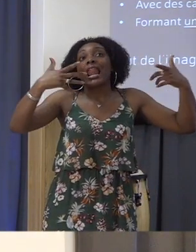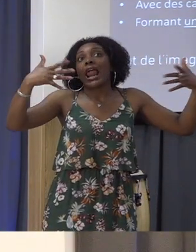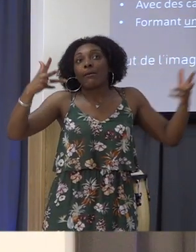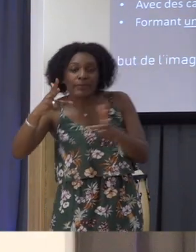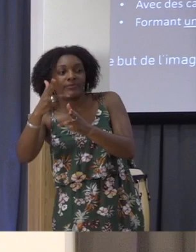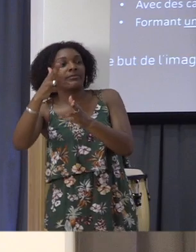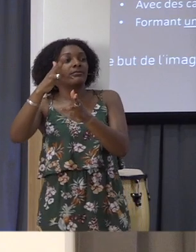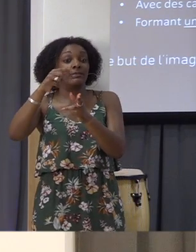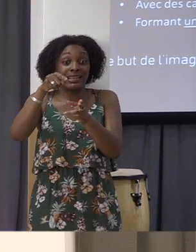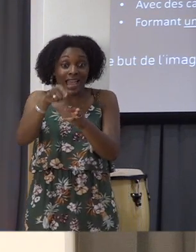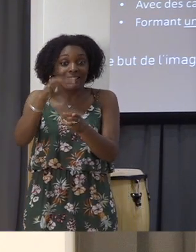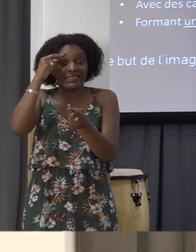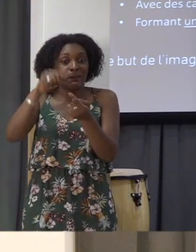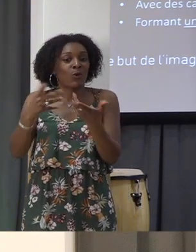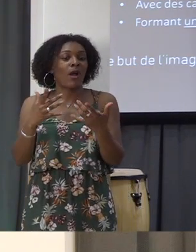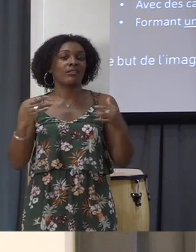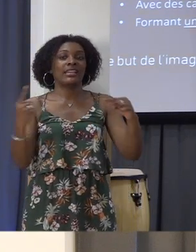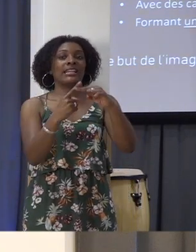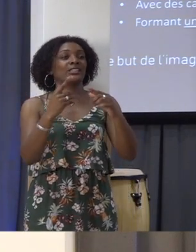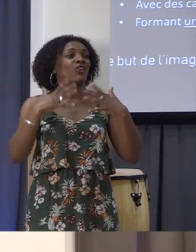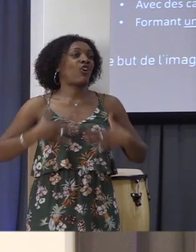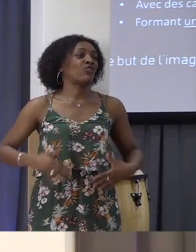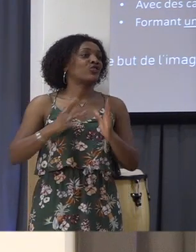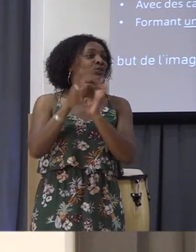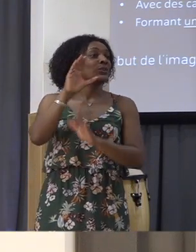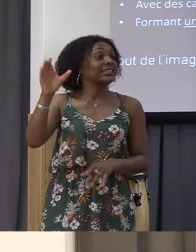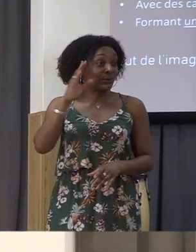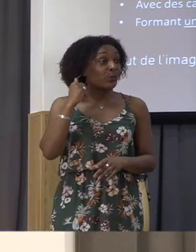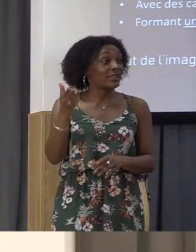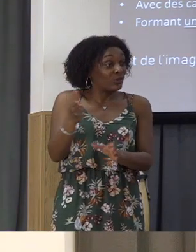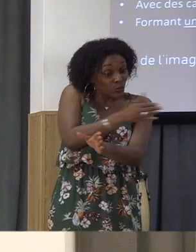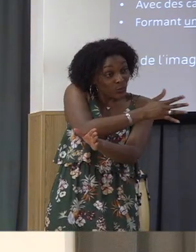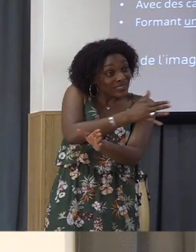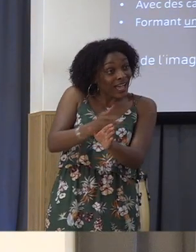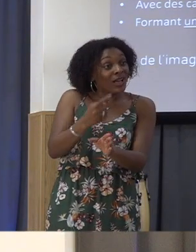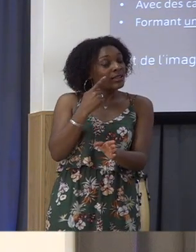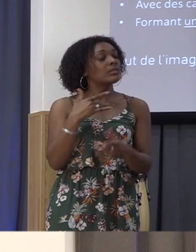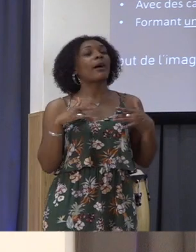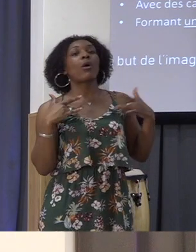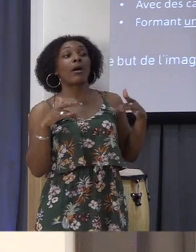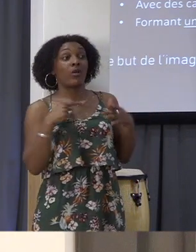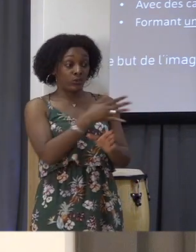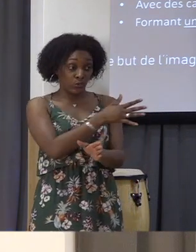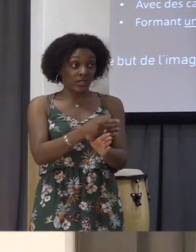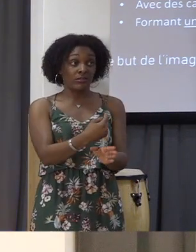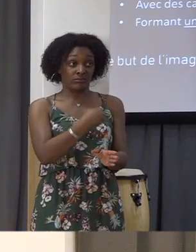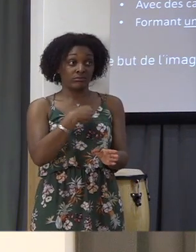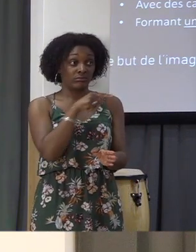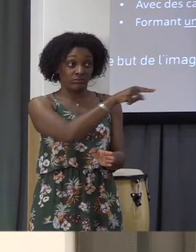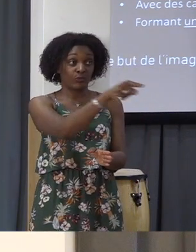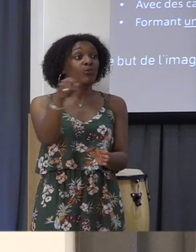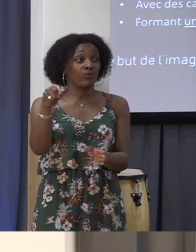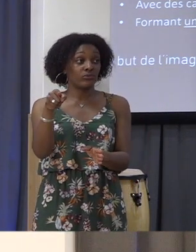point. Donc tout ce qu'on a dit avant nous concerne. Tout ce qu'on a dit avant